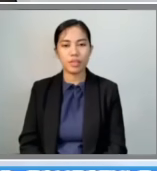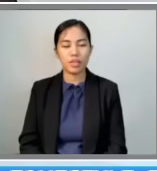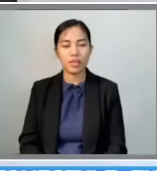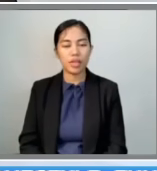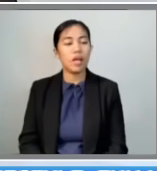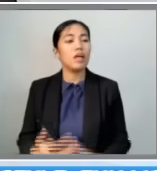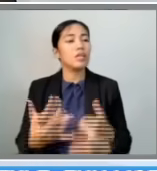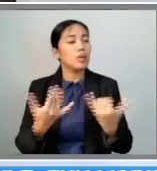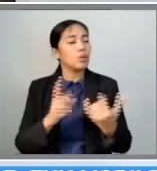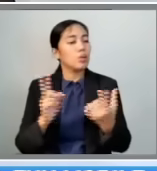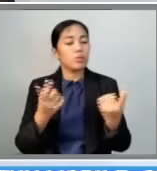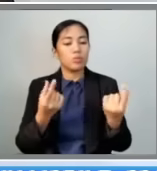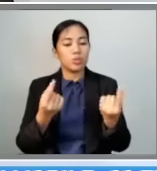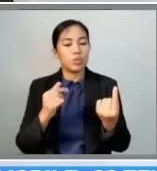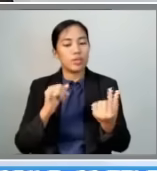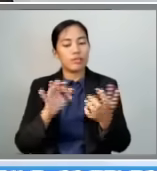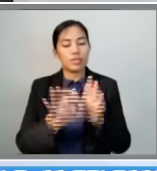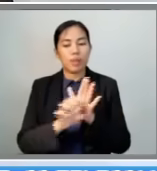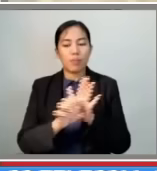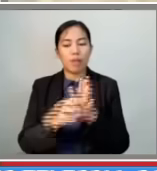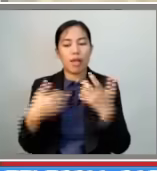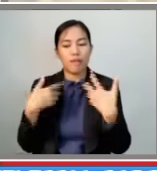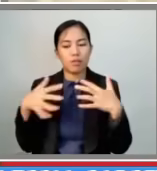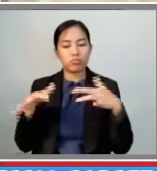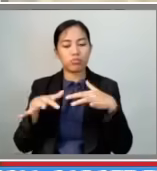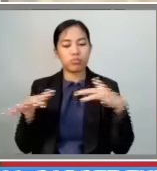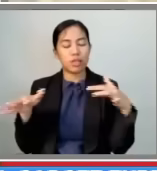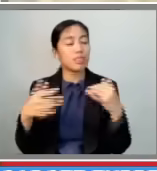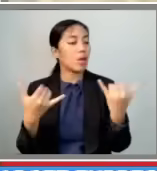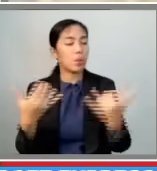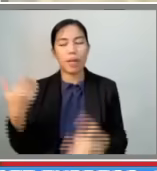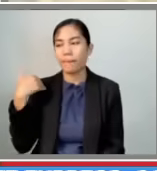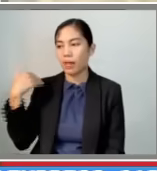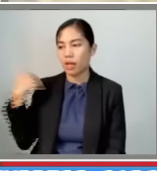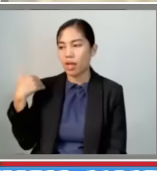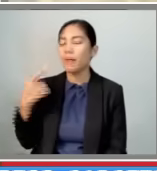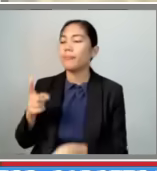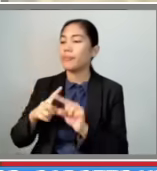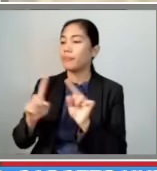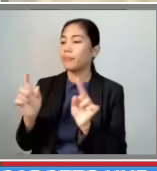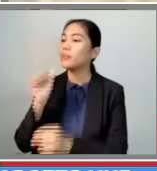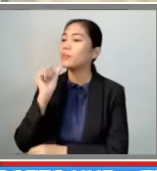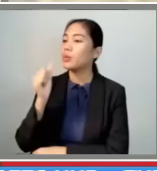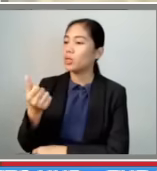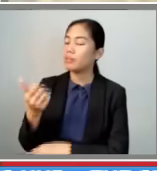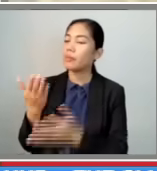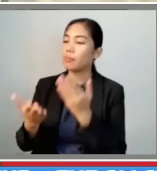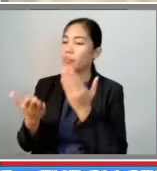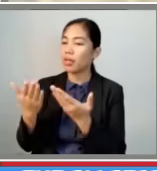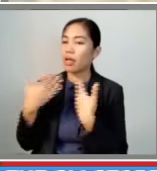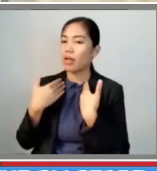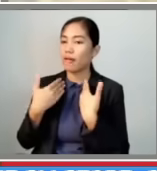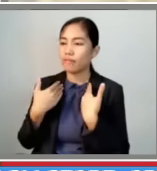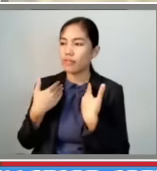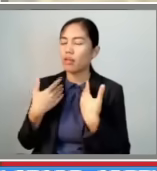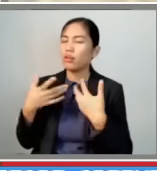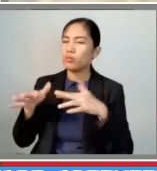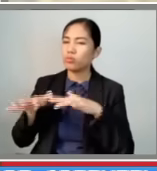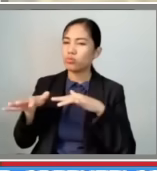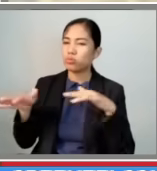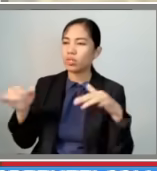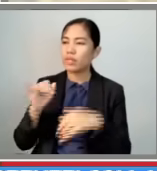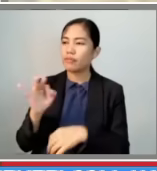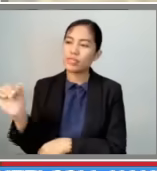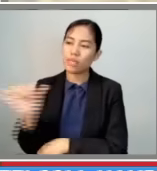tollways? Sa ngayon po, wala po. Ano, pero bukas po, maaaring magkaroon pong pag-build-up kung magsabay-sabay po yung